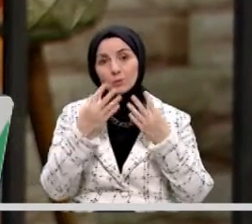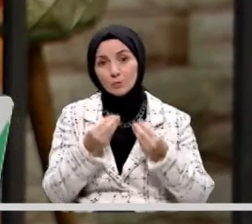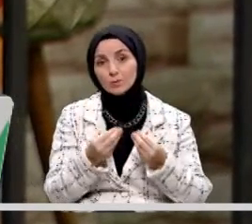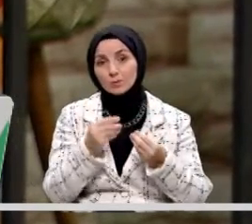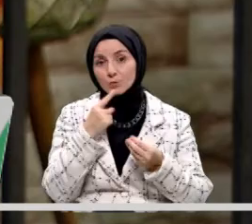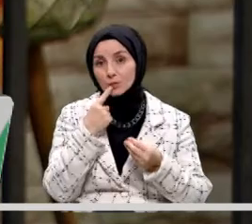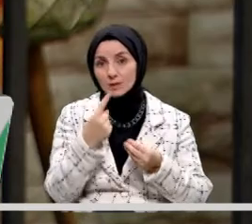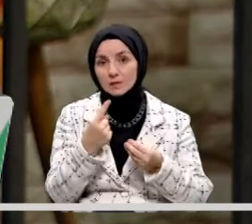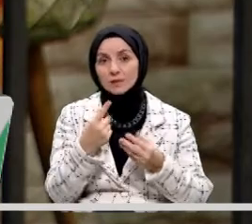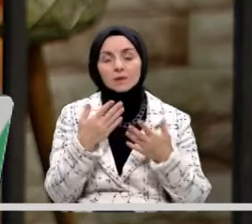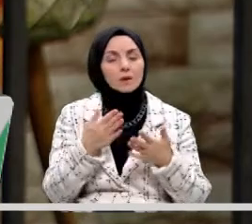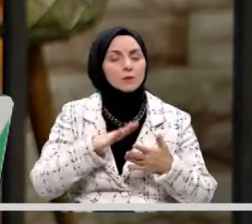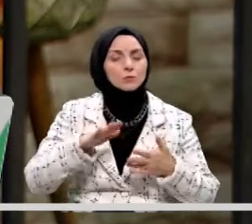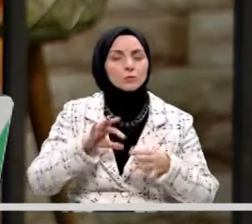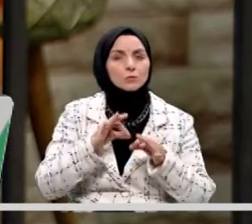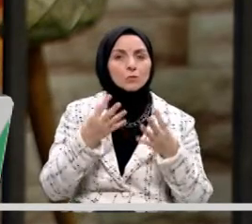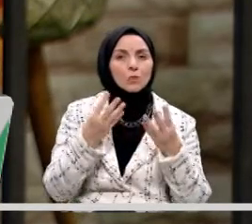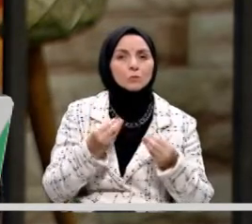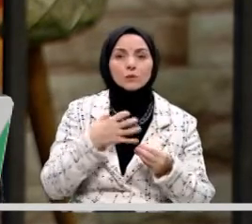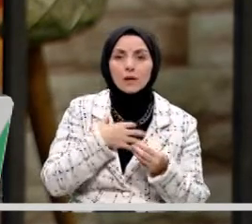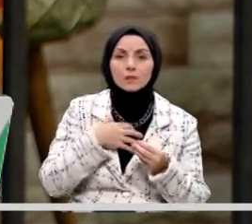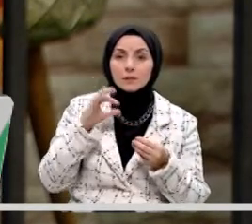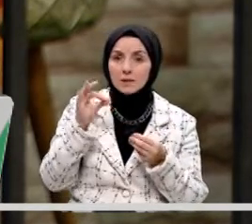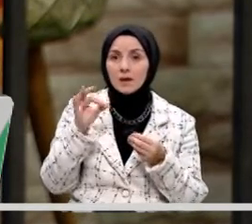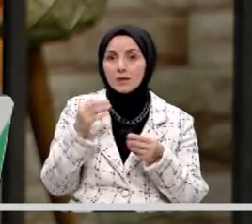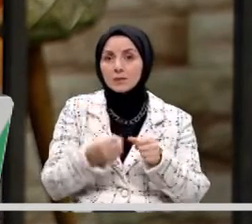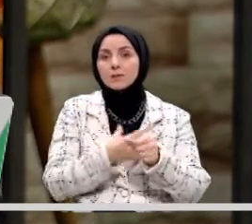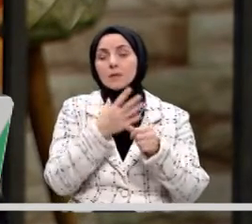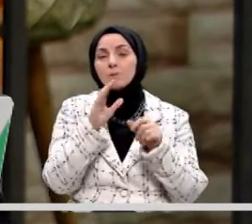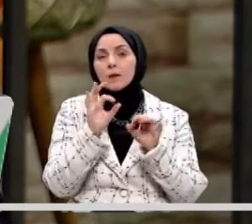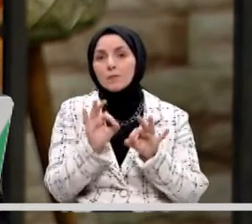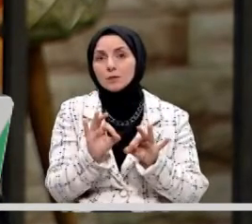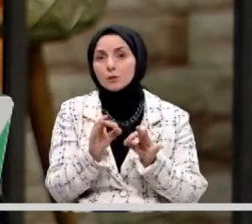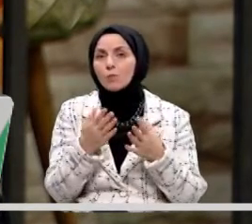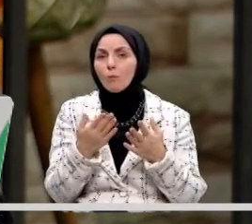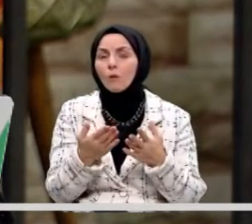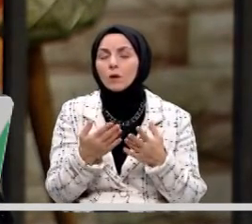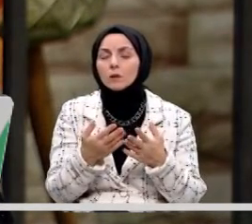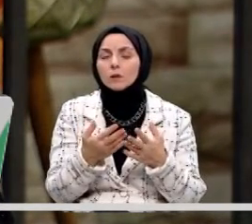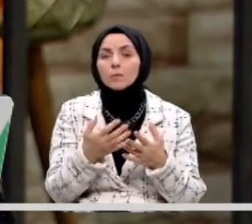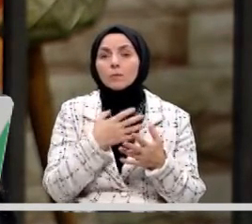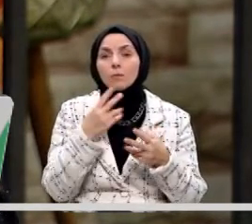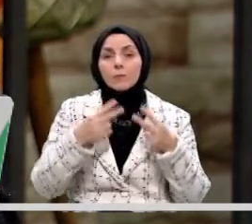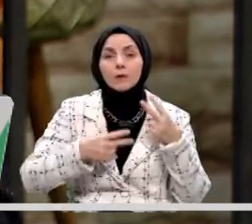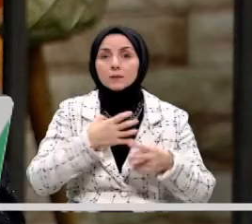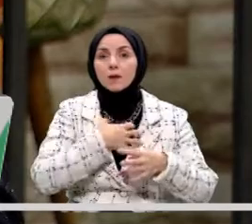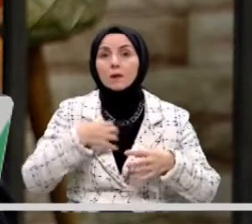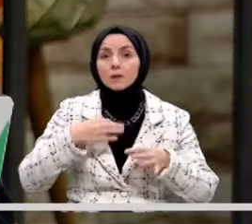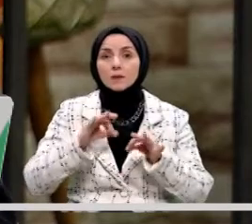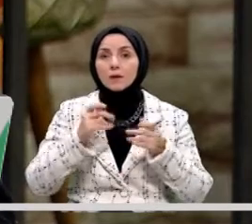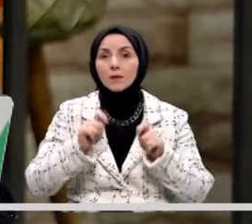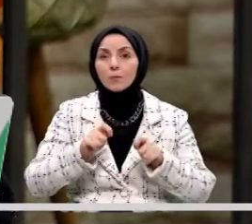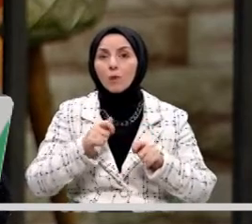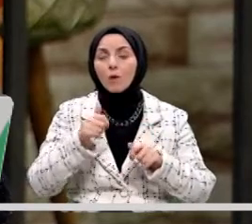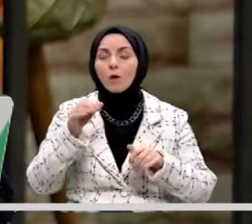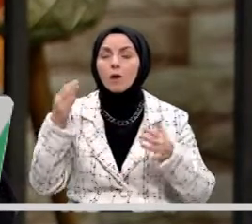ne yaptı kendini daha değerli hissetmeye başladı evde anneler ne yapıyorlar Akşam baban gelsin sen kimsin baba evde